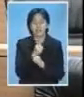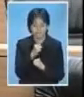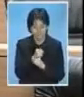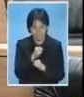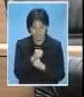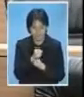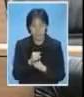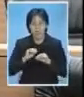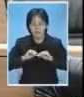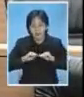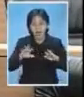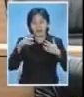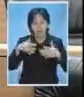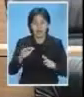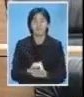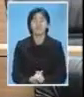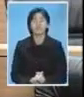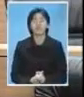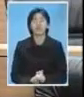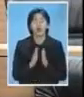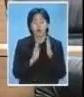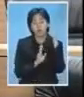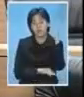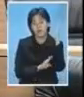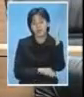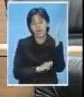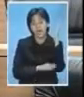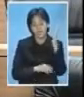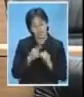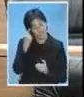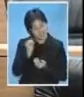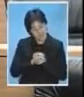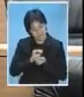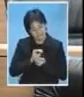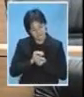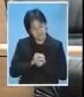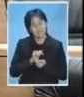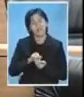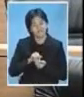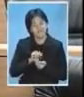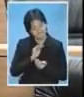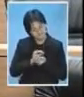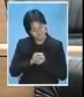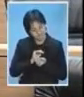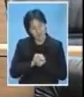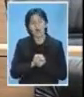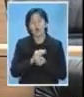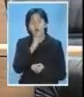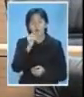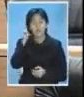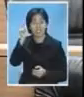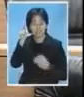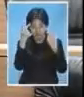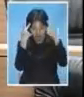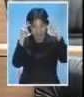ได้ประกาศกันทั่วทีนี้คนในภาคใต้เขามีความฝังลึกครับว่าวันหนึ่งเวลาคุณทักษิณมาเป็นน